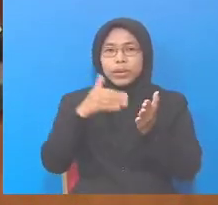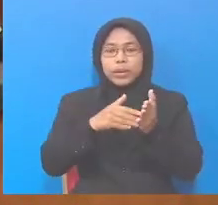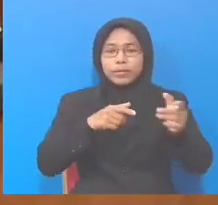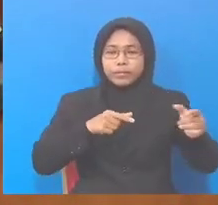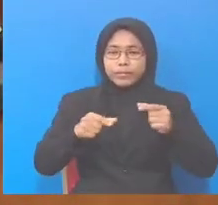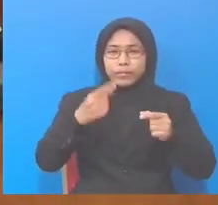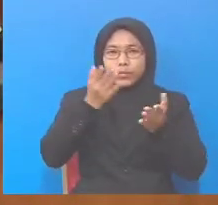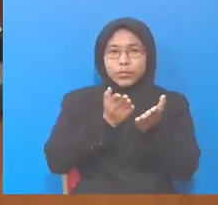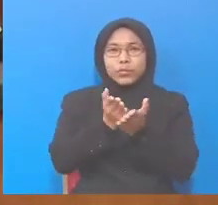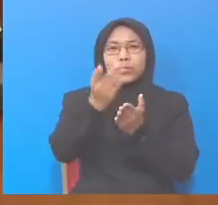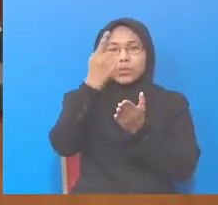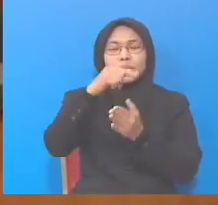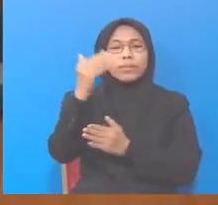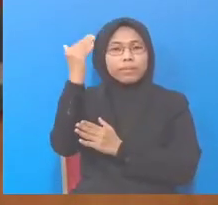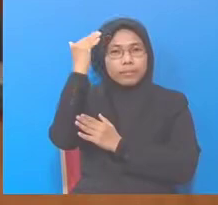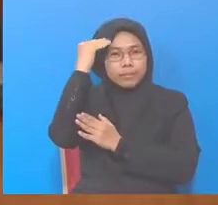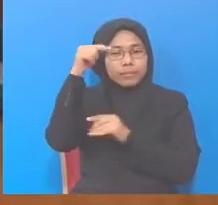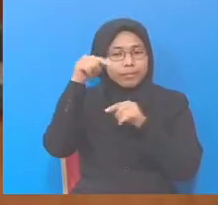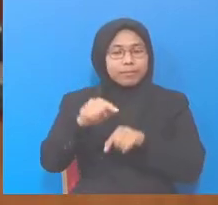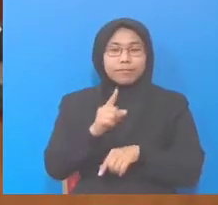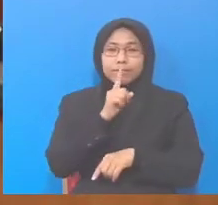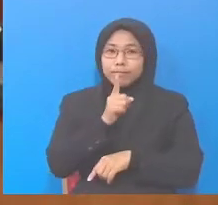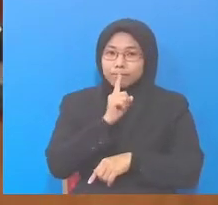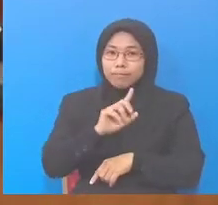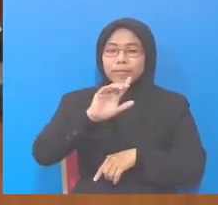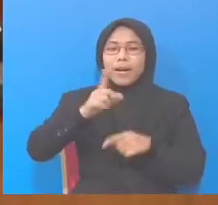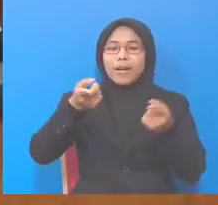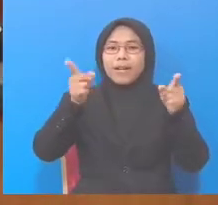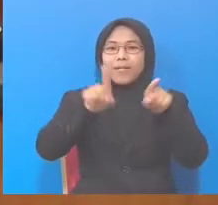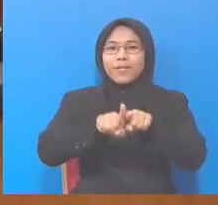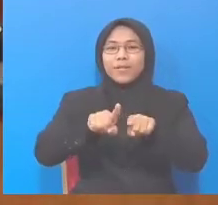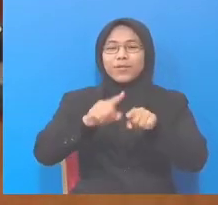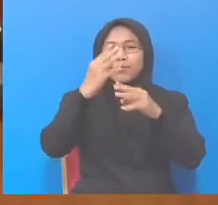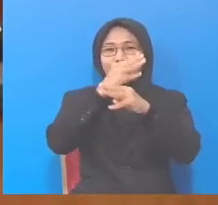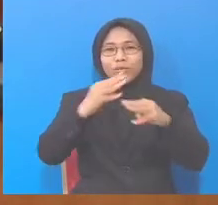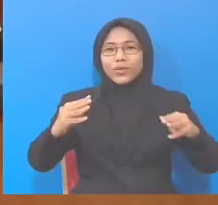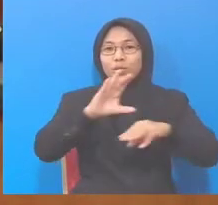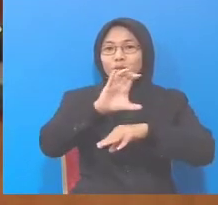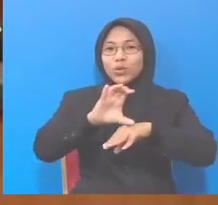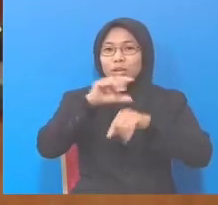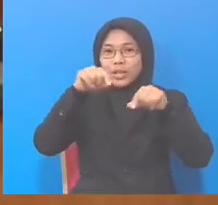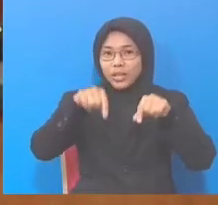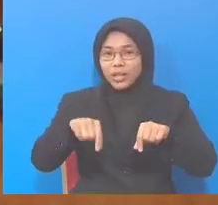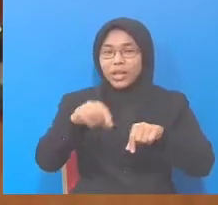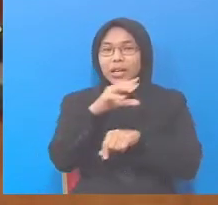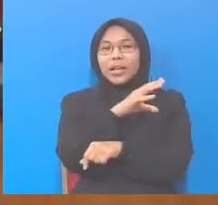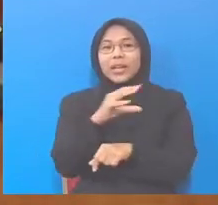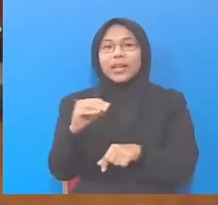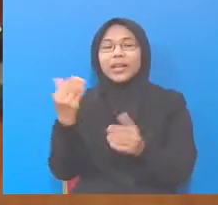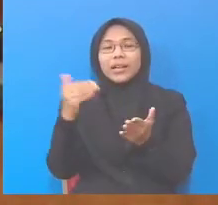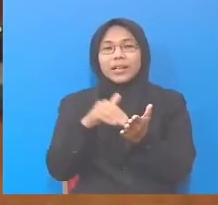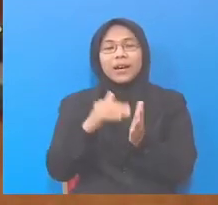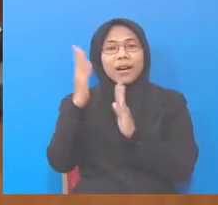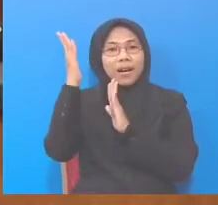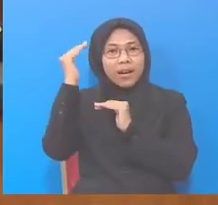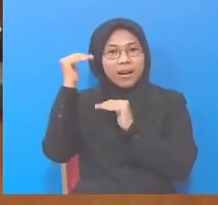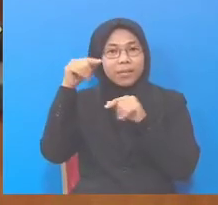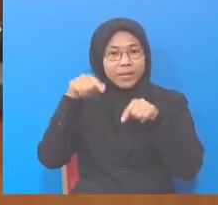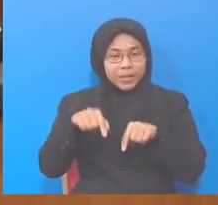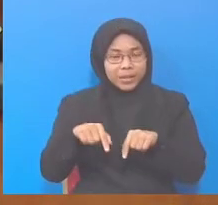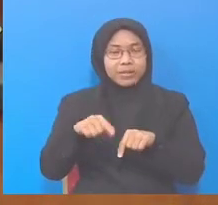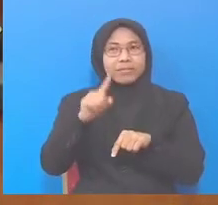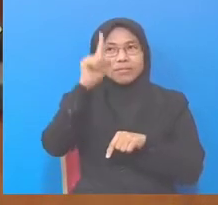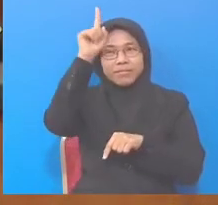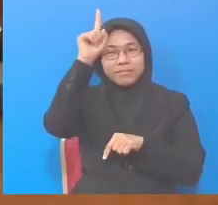gerak kerja untuk merealisasikan penubuhan muzium coklat ini, dan kita berharap God's